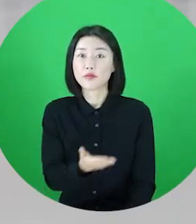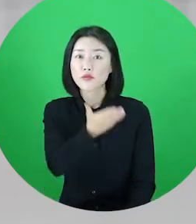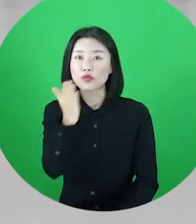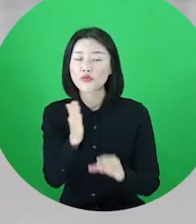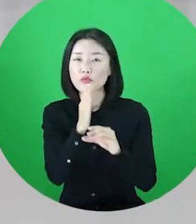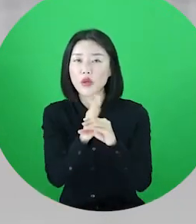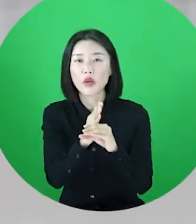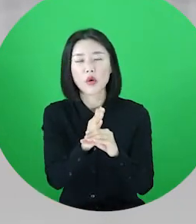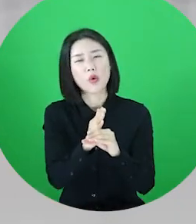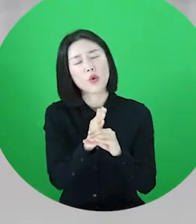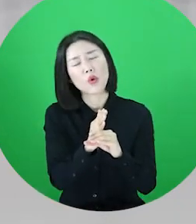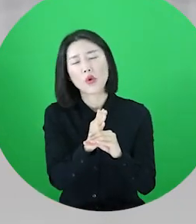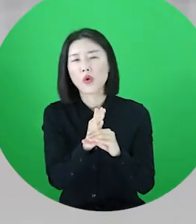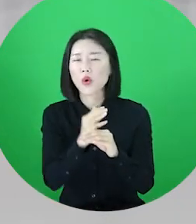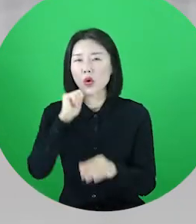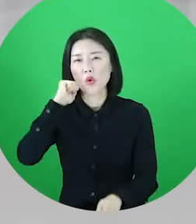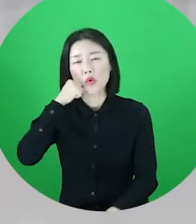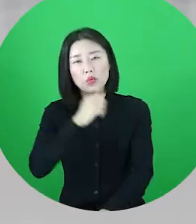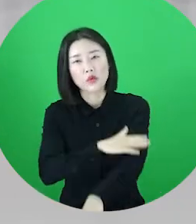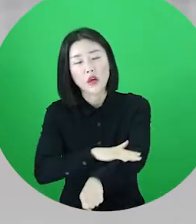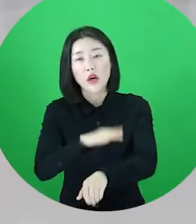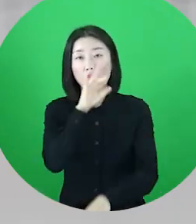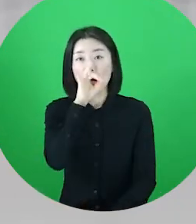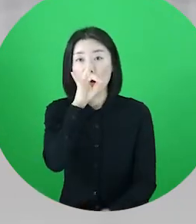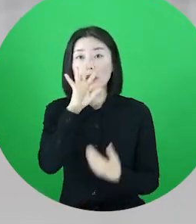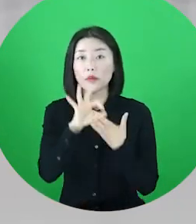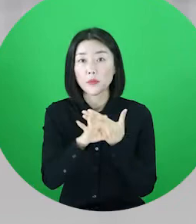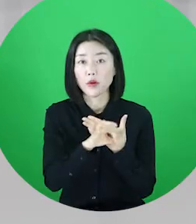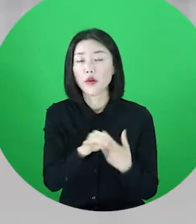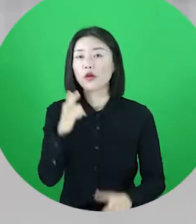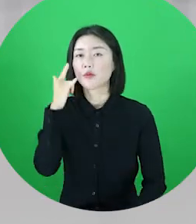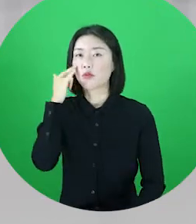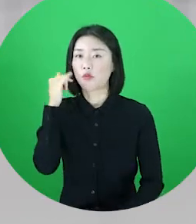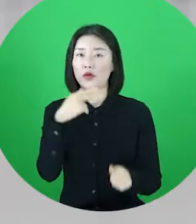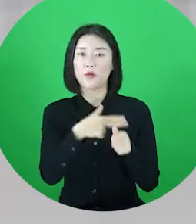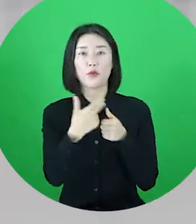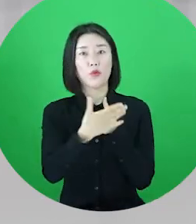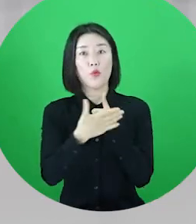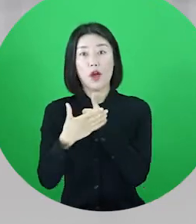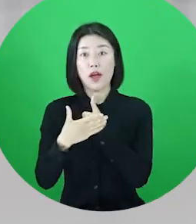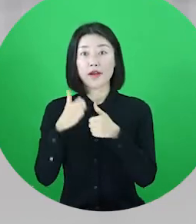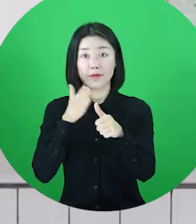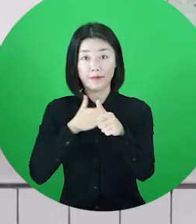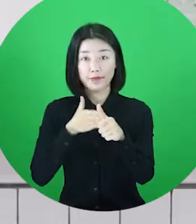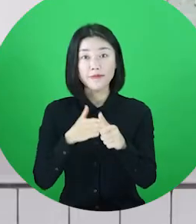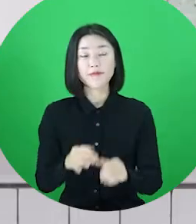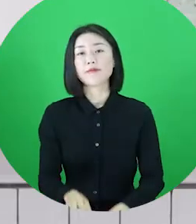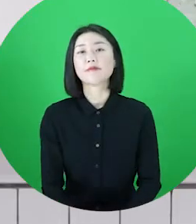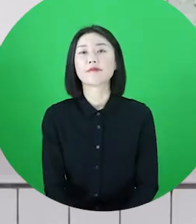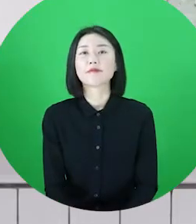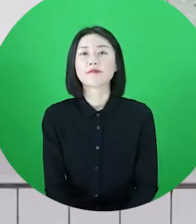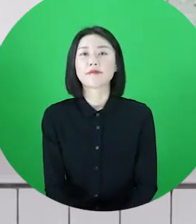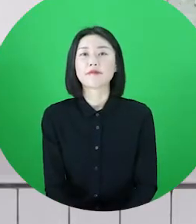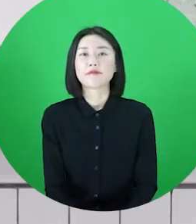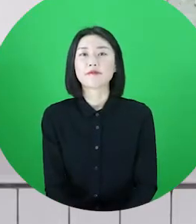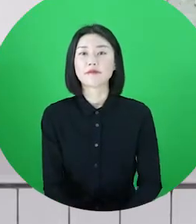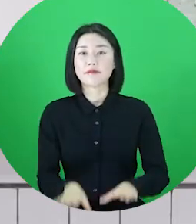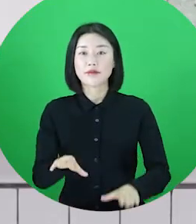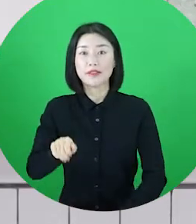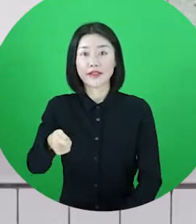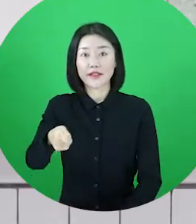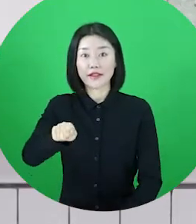혹시 하면서 어려운 점이 있으면 부모님이나 선생님께 도움을 요청해 주세요. 이제